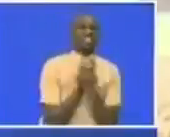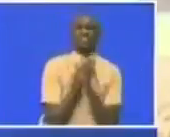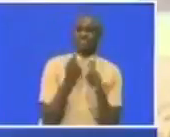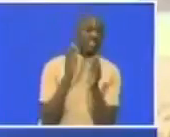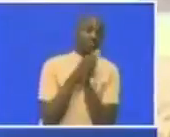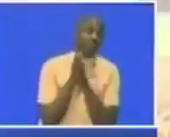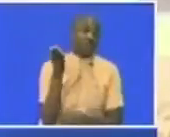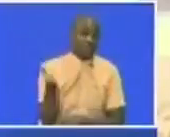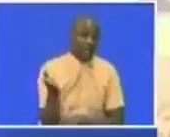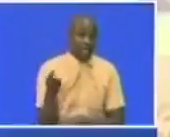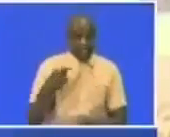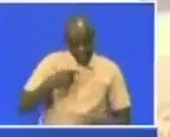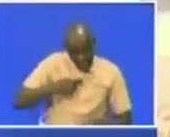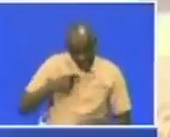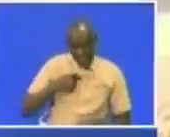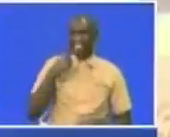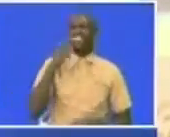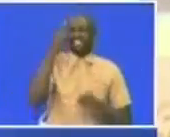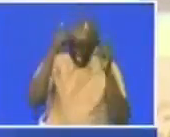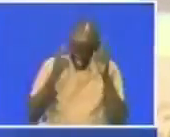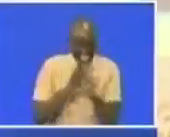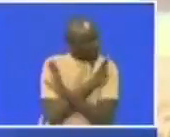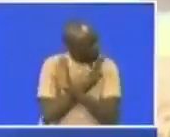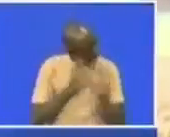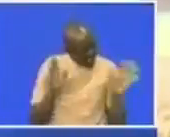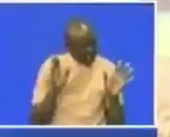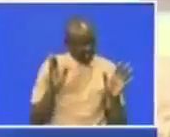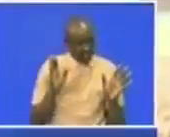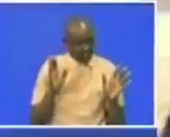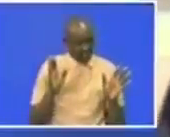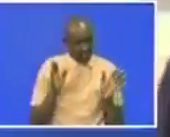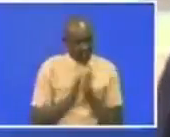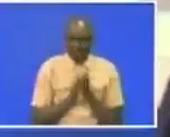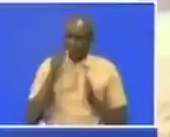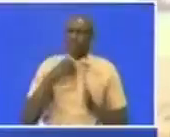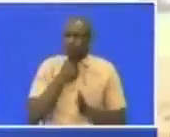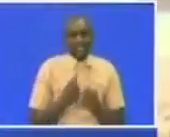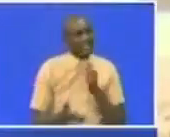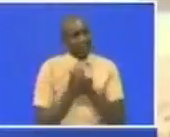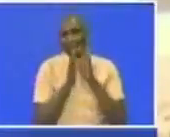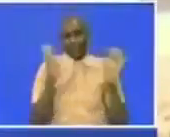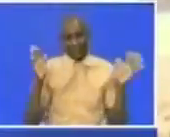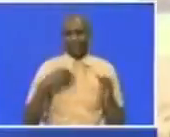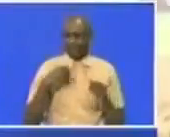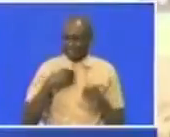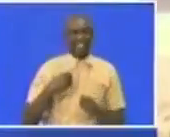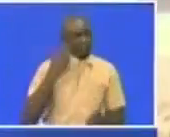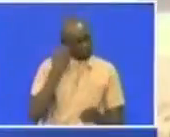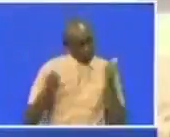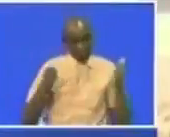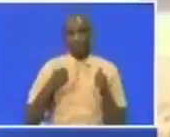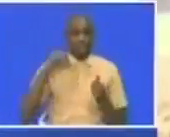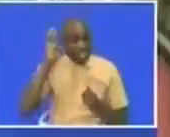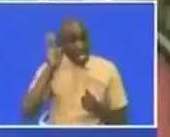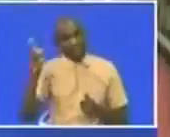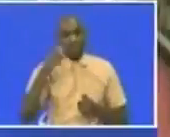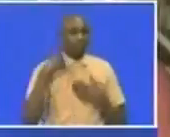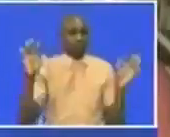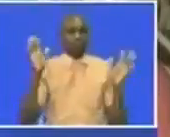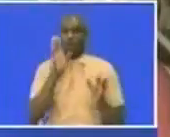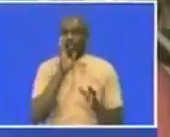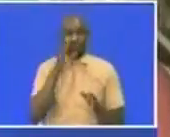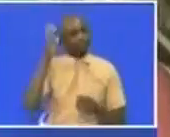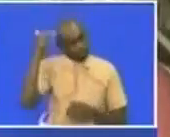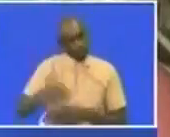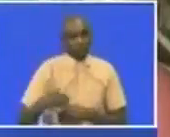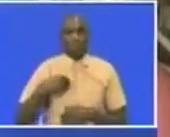Alafu najua mimi niliweka tu roho yangu ngumu juu mimi nataka usaidizi nione vile mtoto ataendelea.